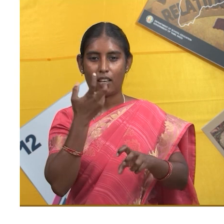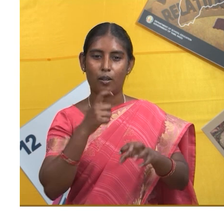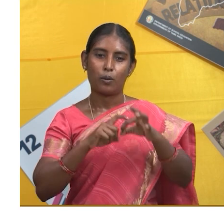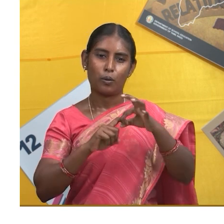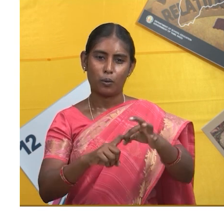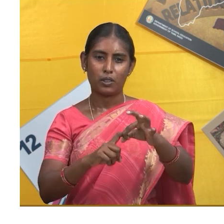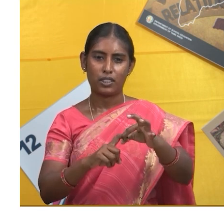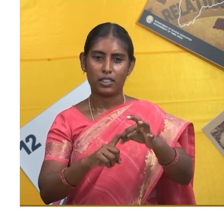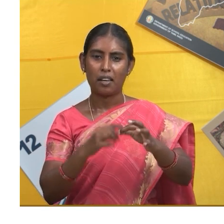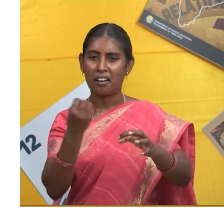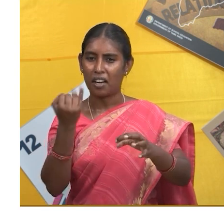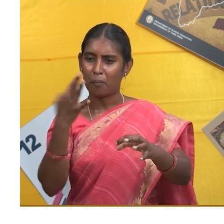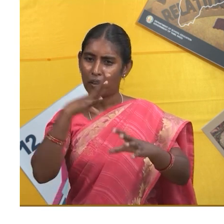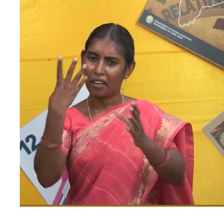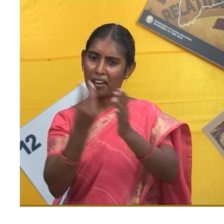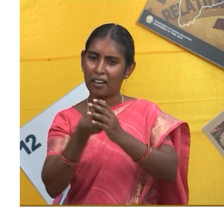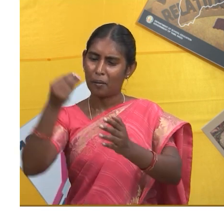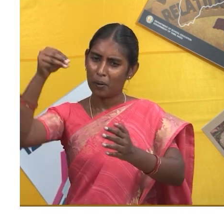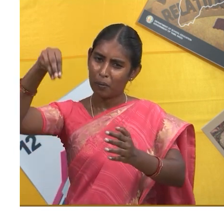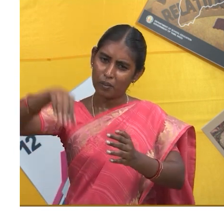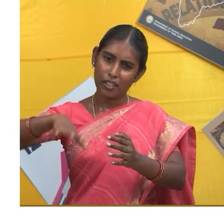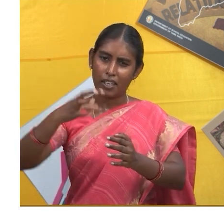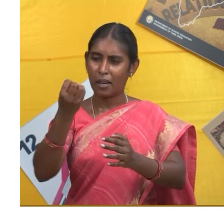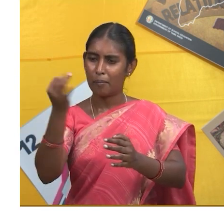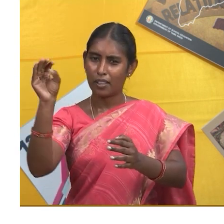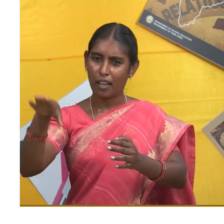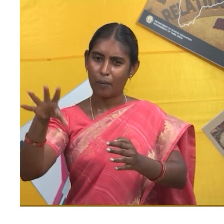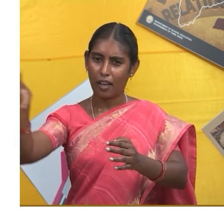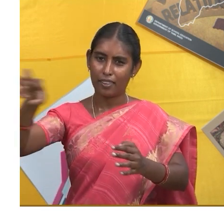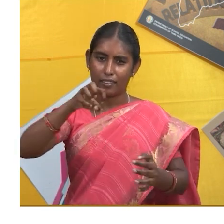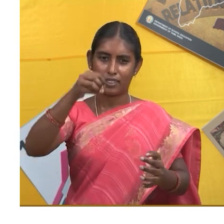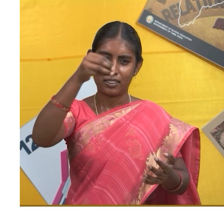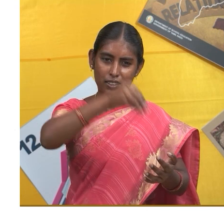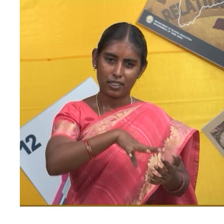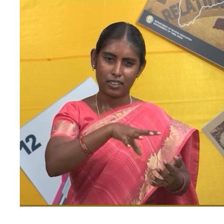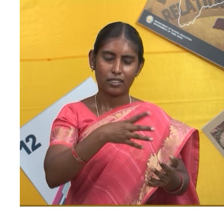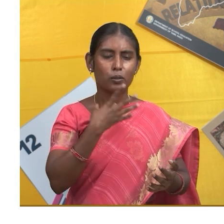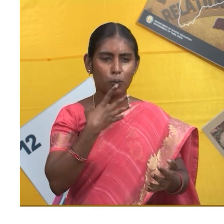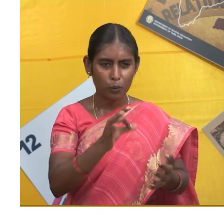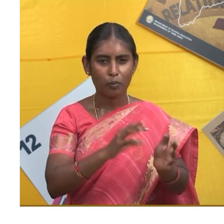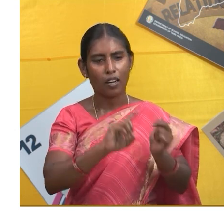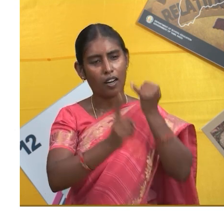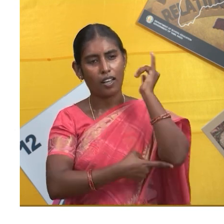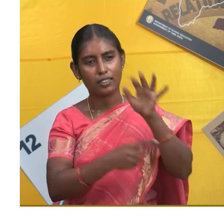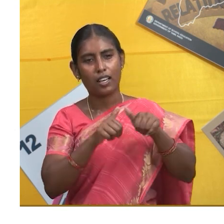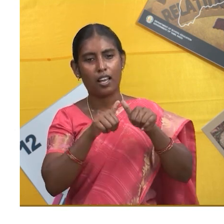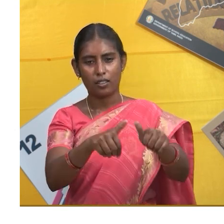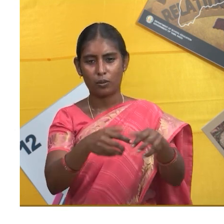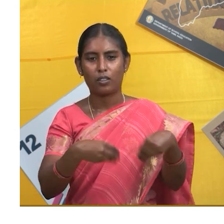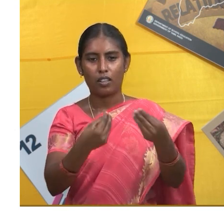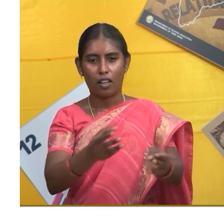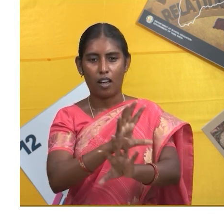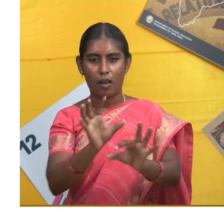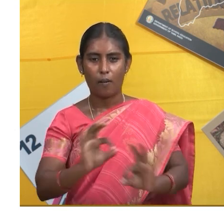6. 6. 6. 7. 9. 9. 10. 11. 11.